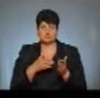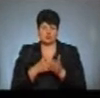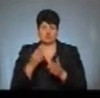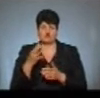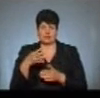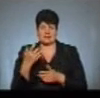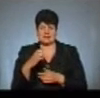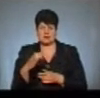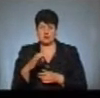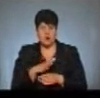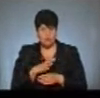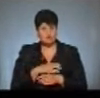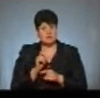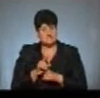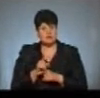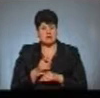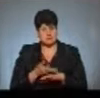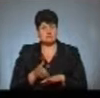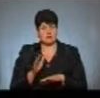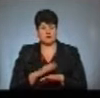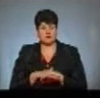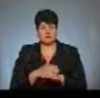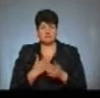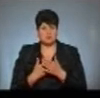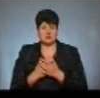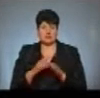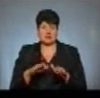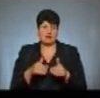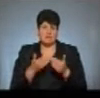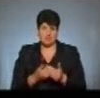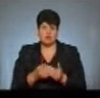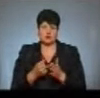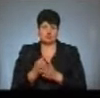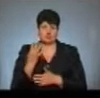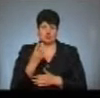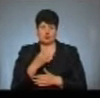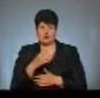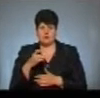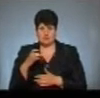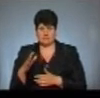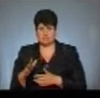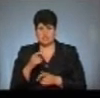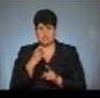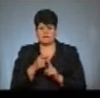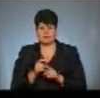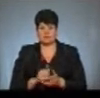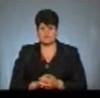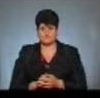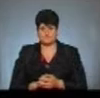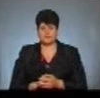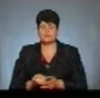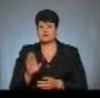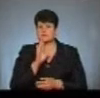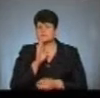секунд. Але були завдання, напевно, більш складніші, на які відводилися до 4 хвилин на відповідь. Діана